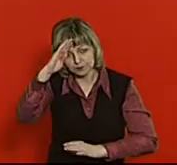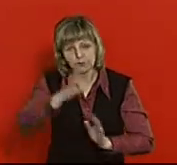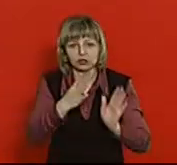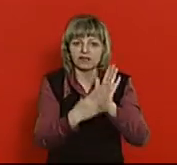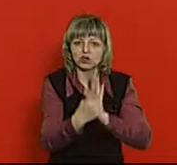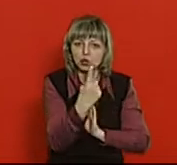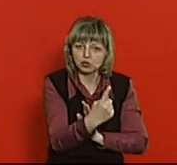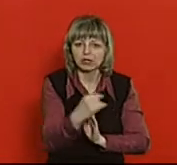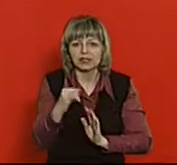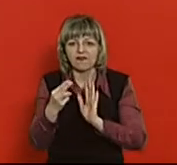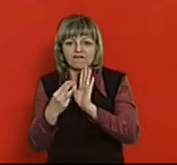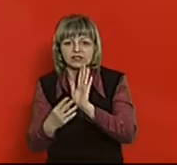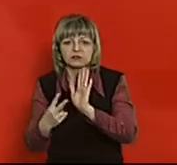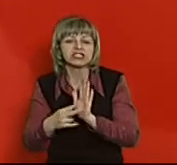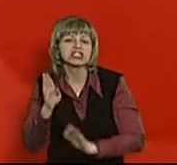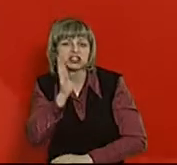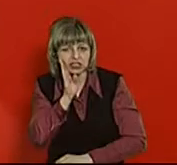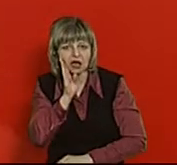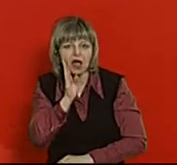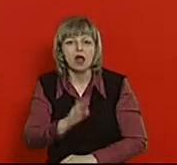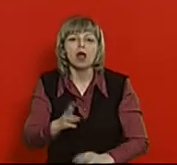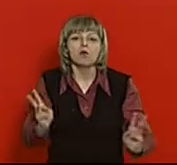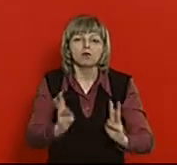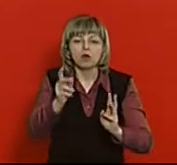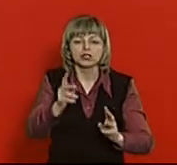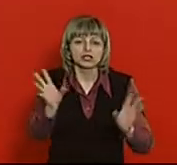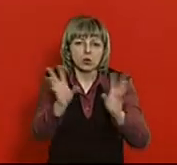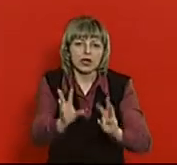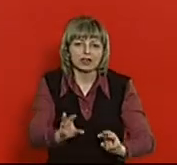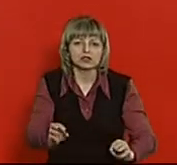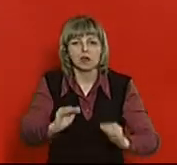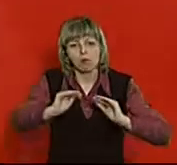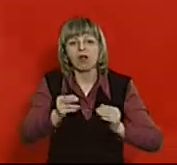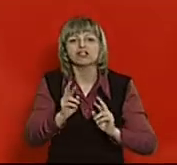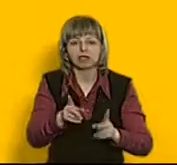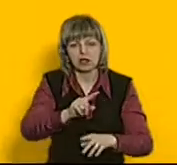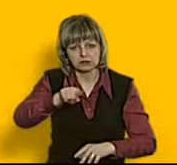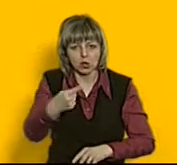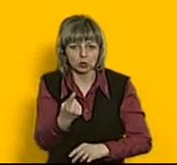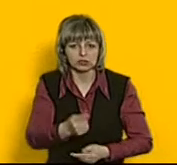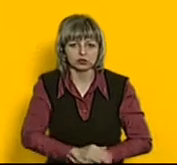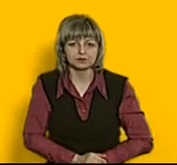91 рік, та 87-річної жінки. Пожежу ліквідували менш як за годину.